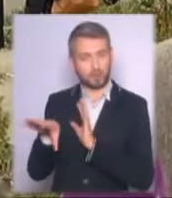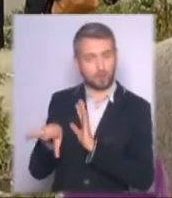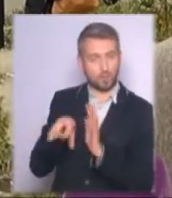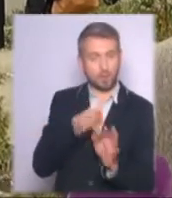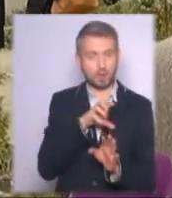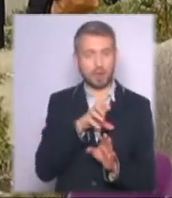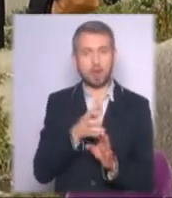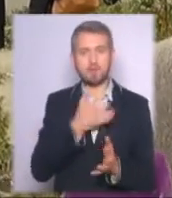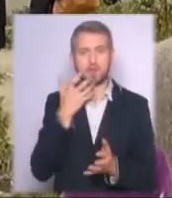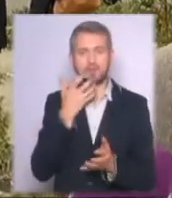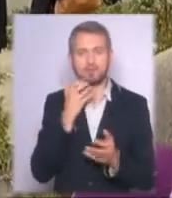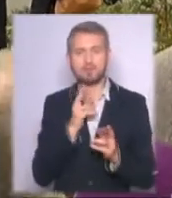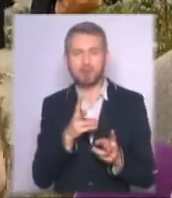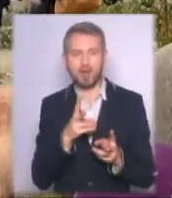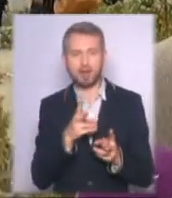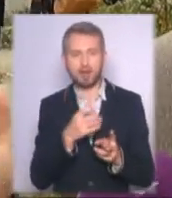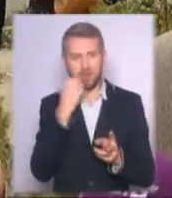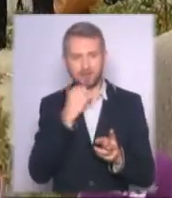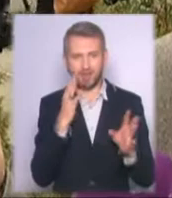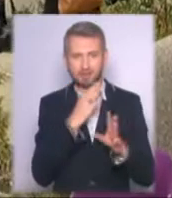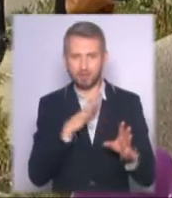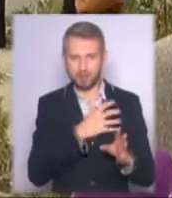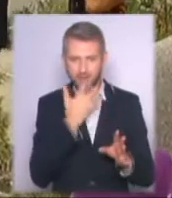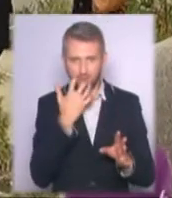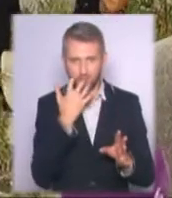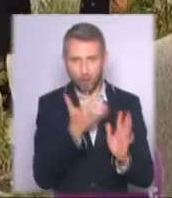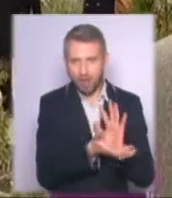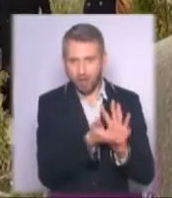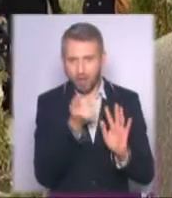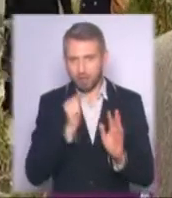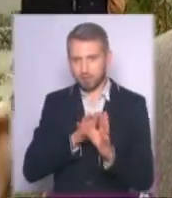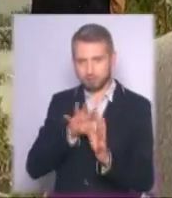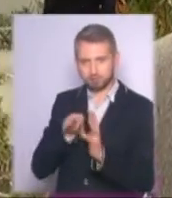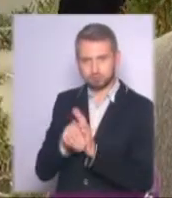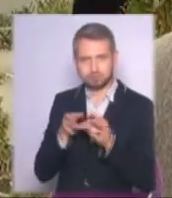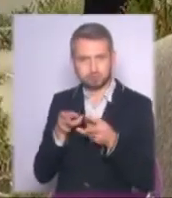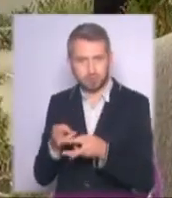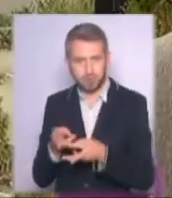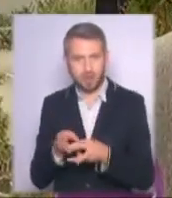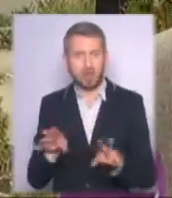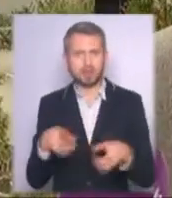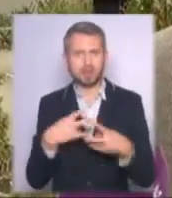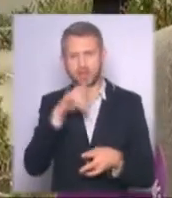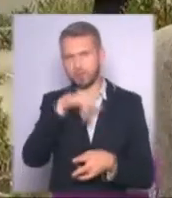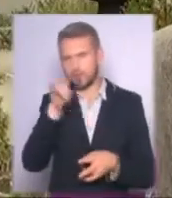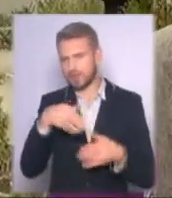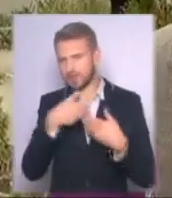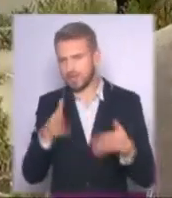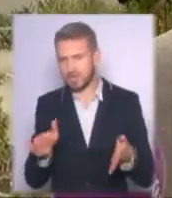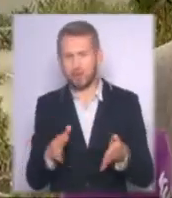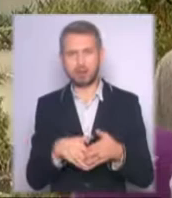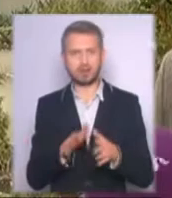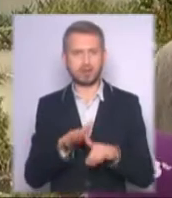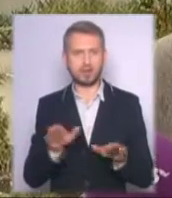підігрівається шляхом відбору тепла від старого повітря і таким чином не треба відкривати вікна, наражати дітей на якісь